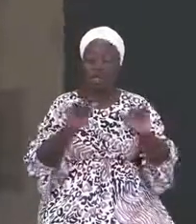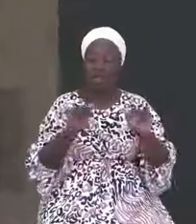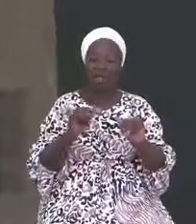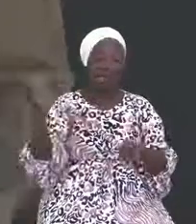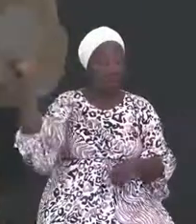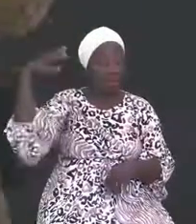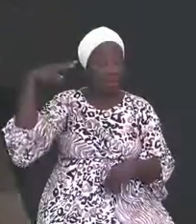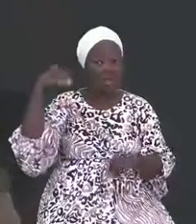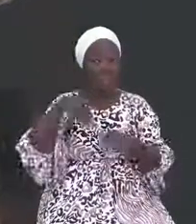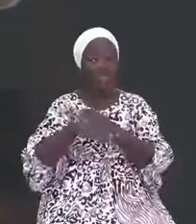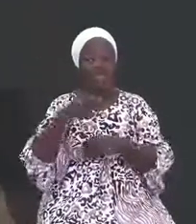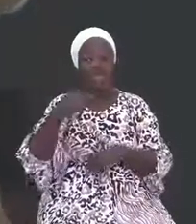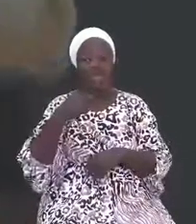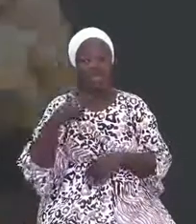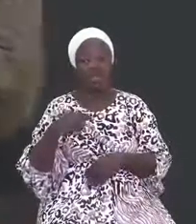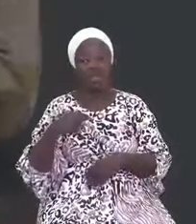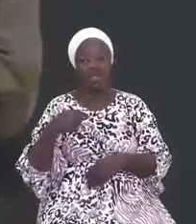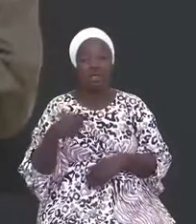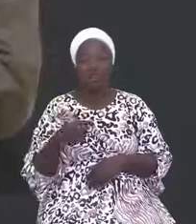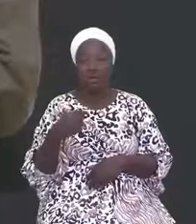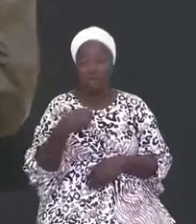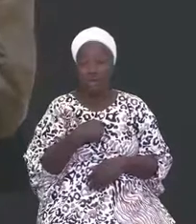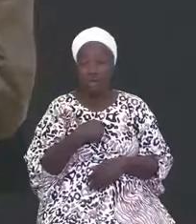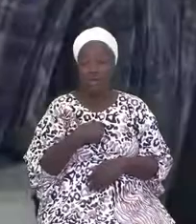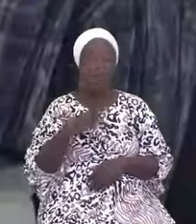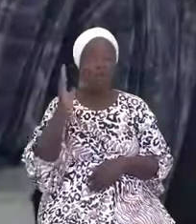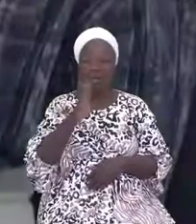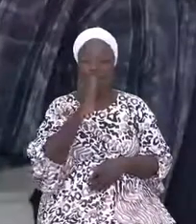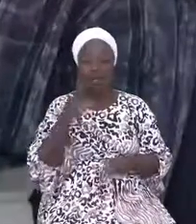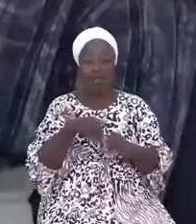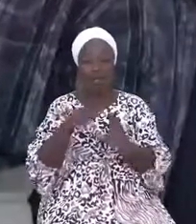lui, cette même grâce sera dans votre vie.